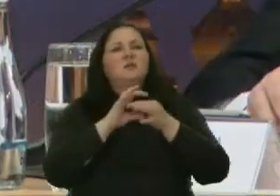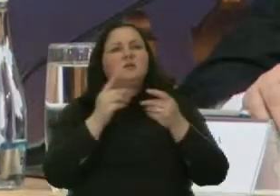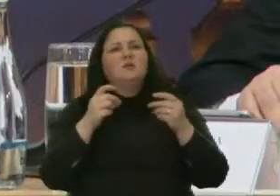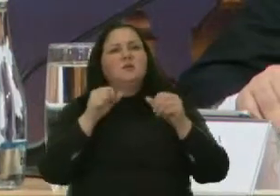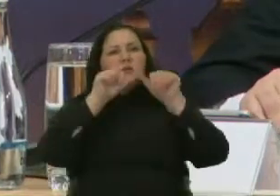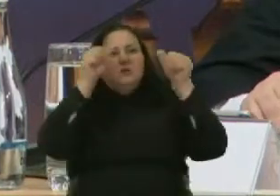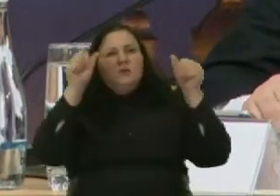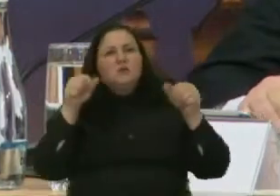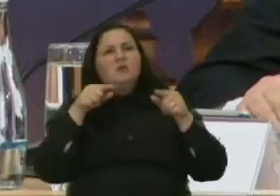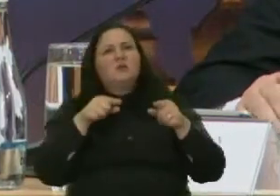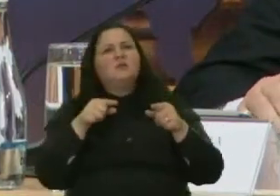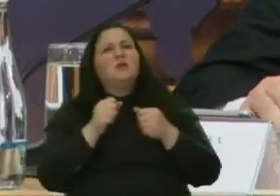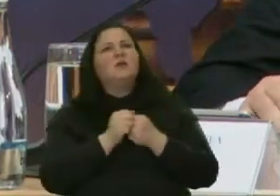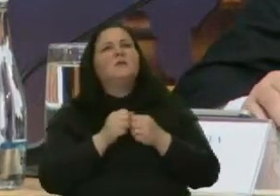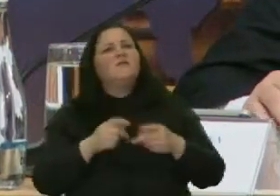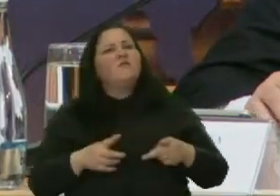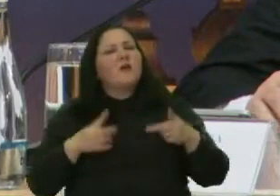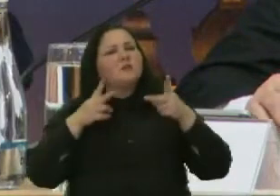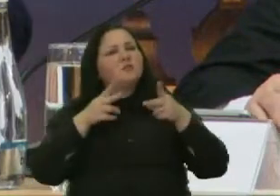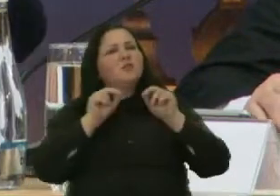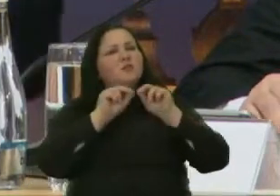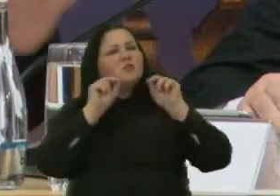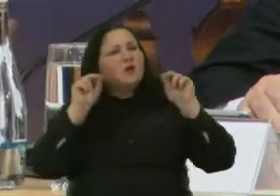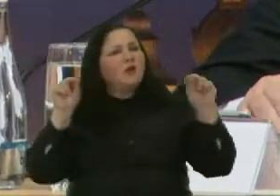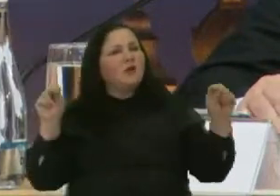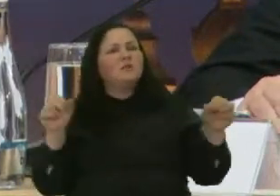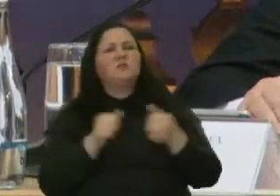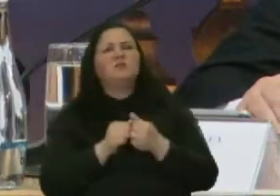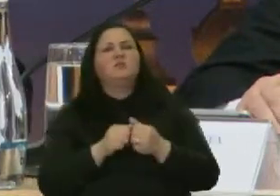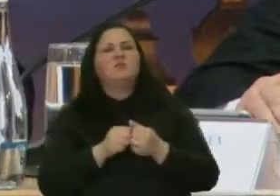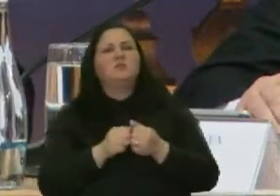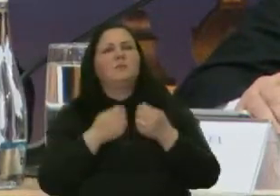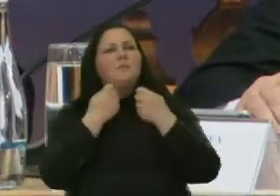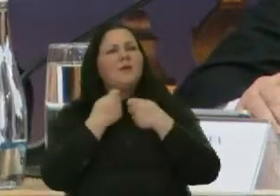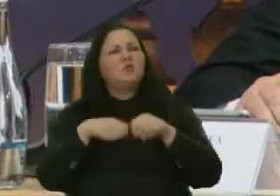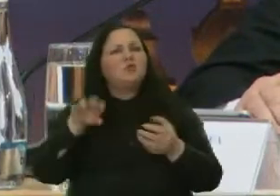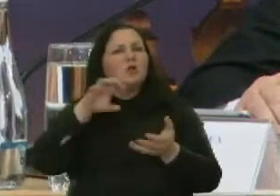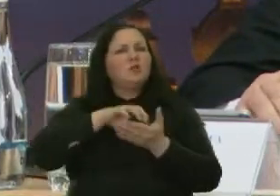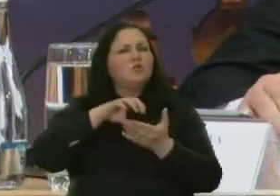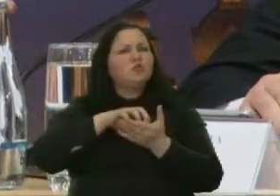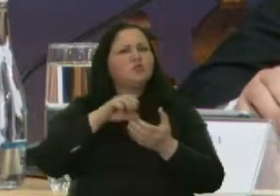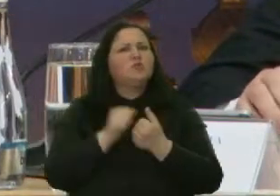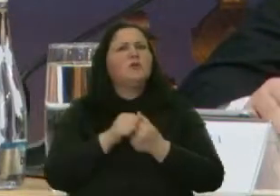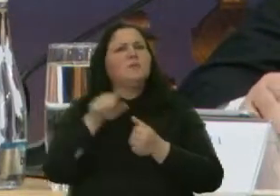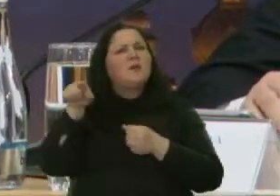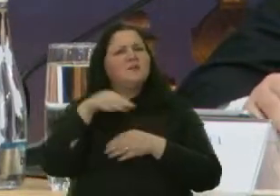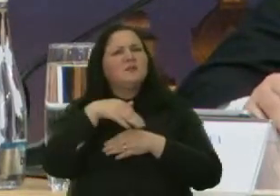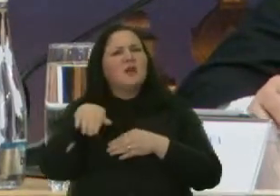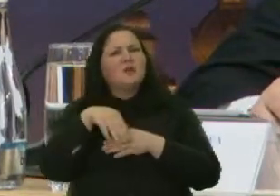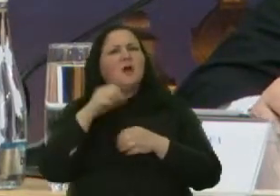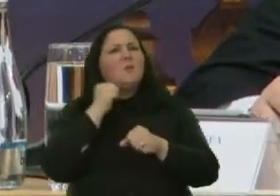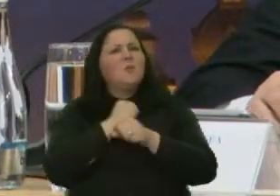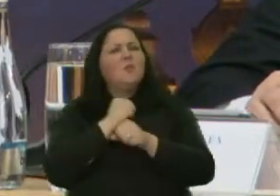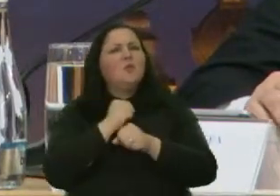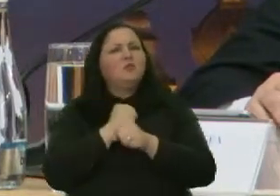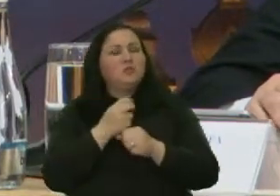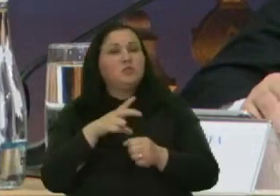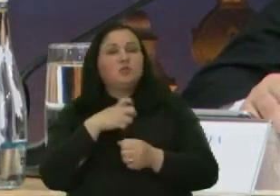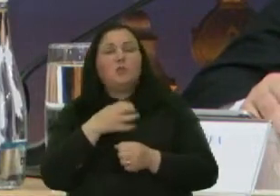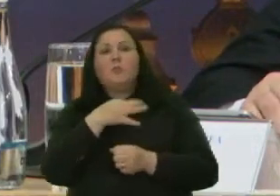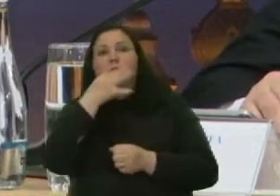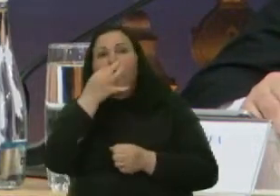acestei infrastructuri educaționale inclusiv pentru voronez Dar pentru toată pentru tot arealul de De acolo deci este o propunere pe care o avem în vedere